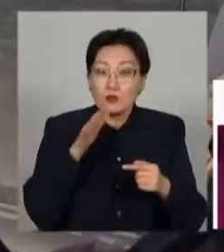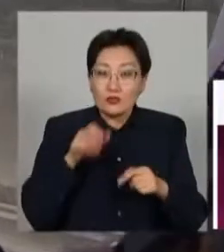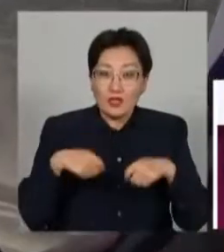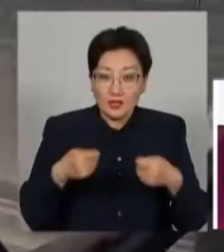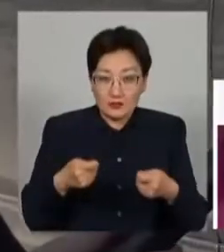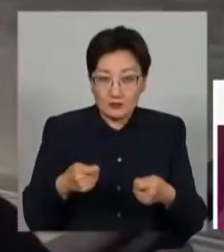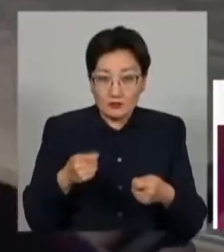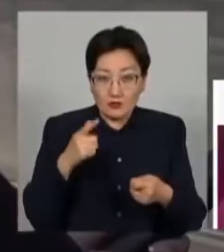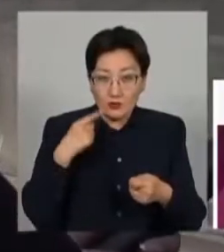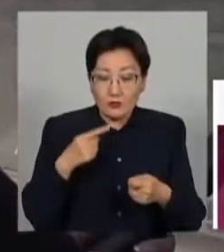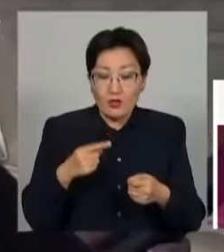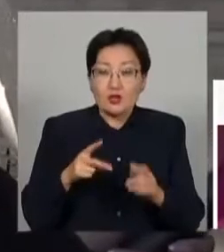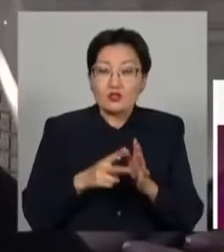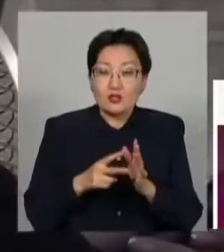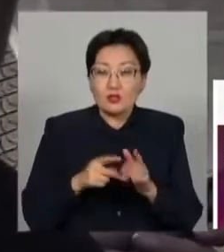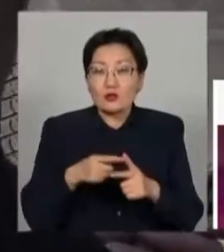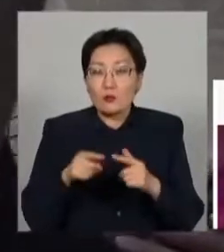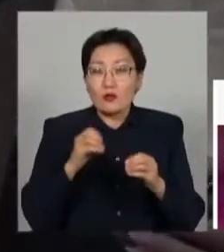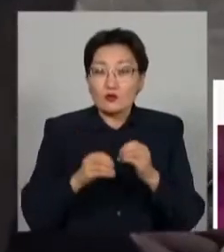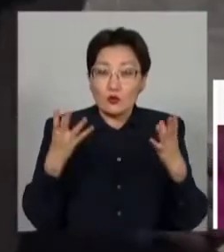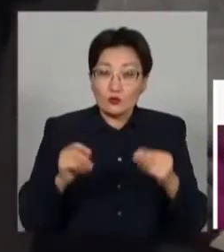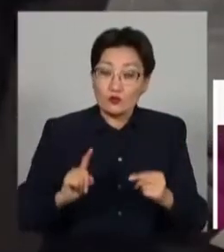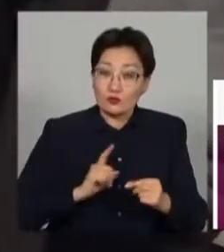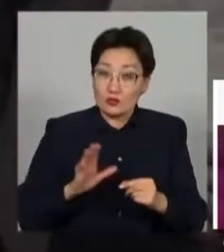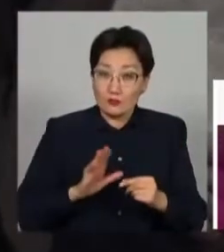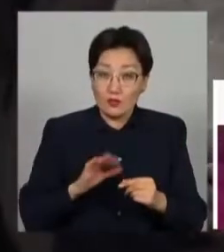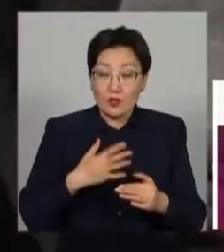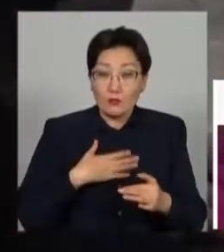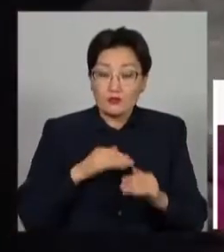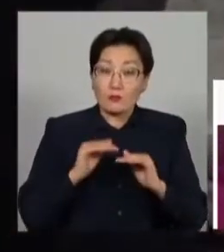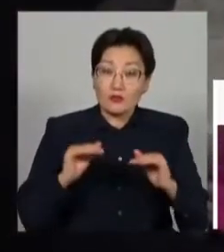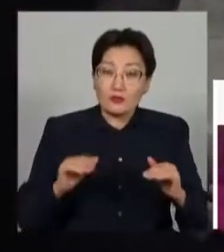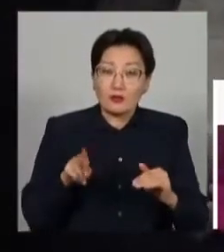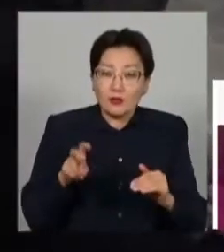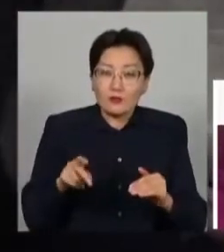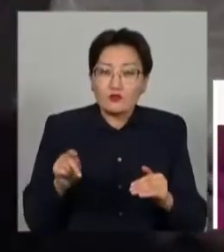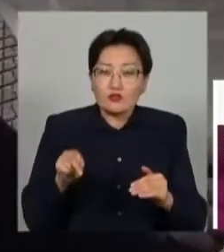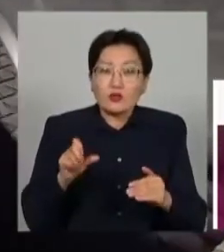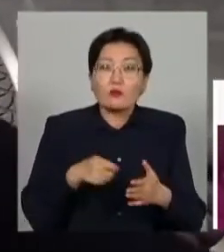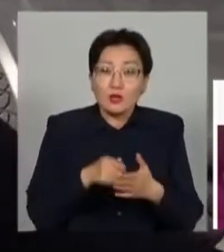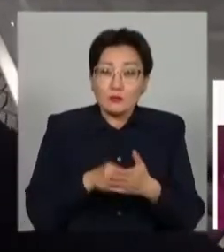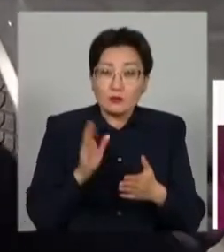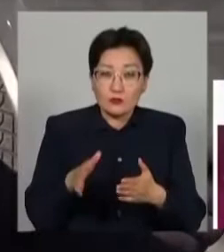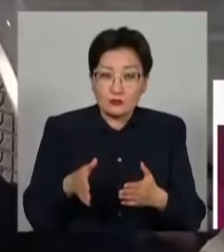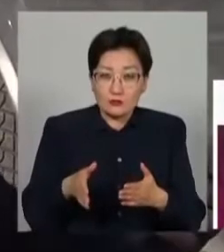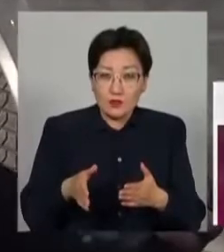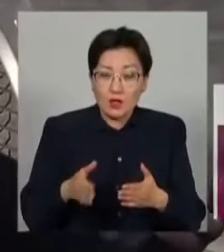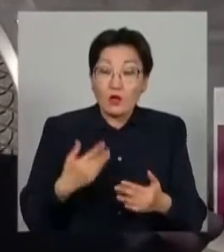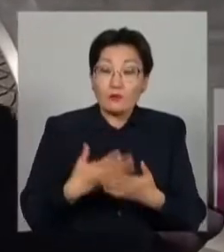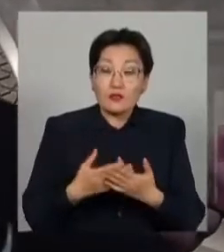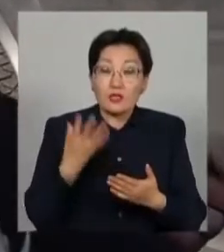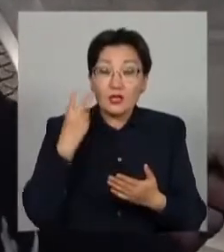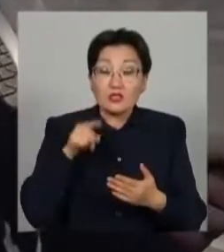айтса екен дейміз. Неге 7 күн немесе 10 күн күтіңіз демейді? Сонда біз балашағамызды қалай, немен асырайтынымызды біліп отыратын едік. Мәселе